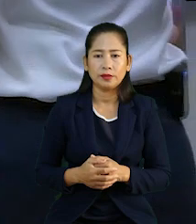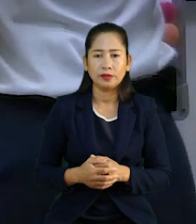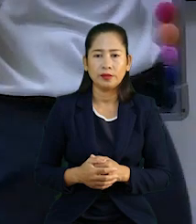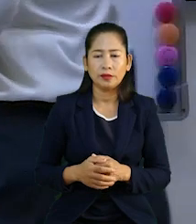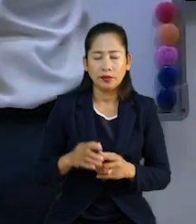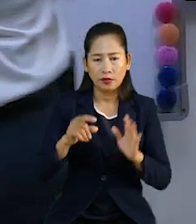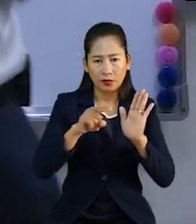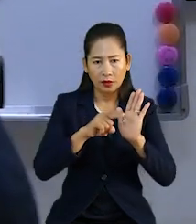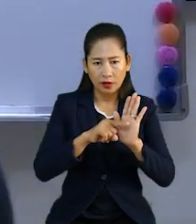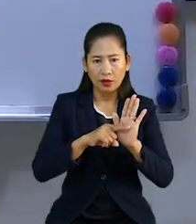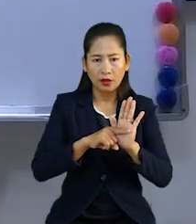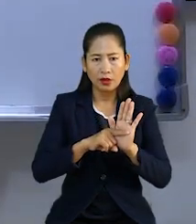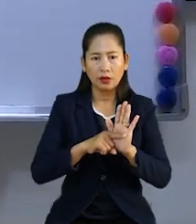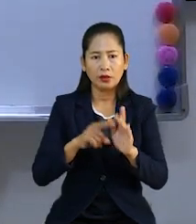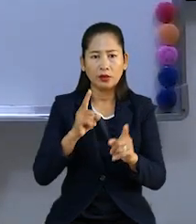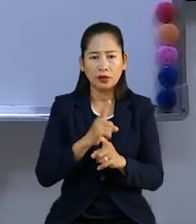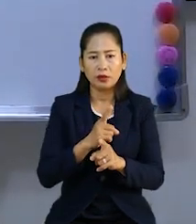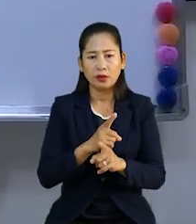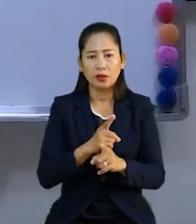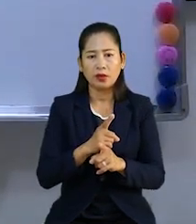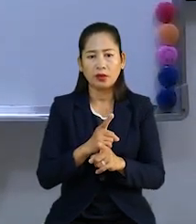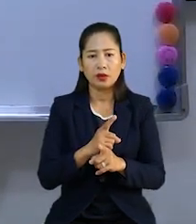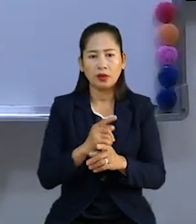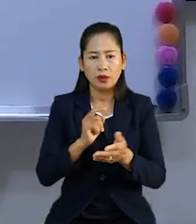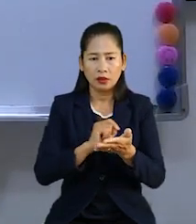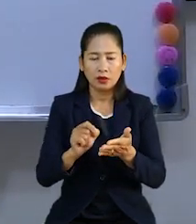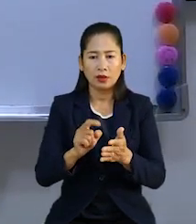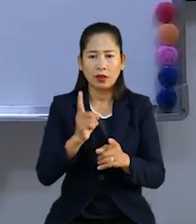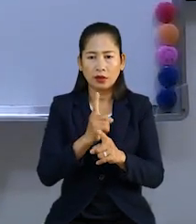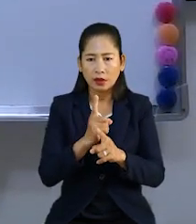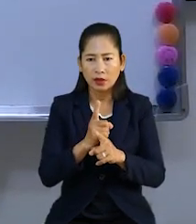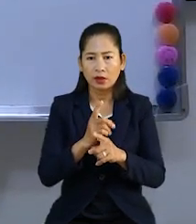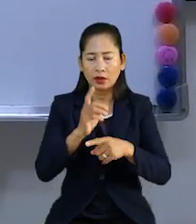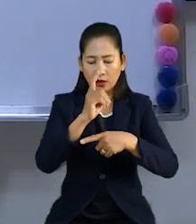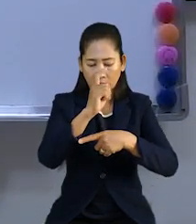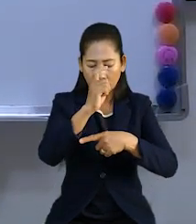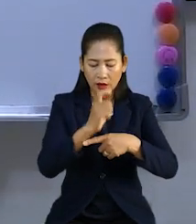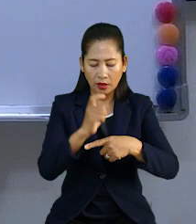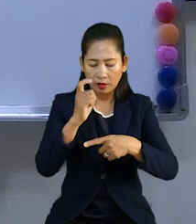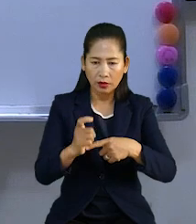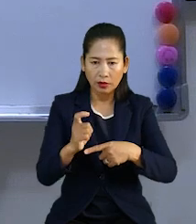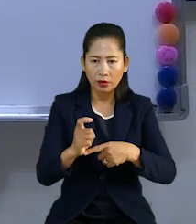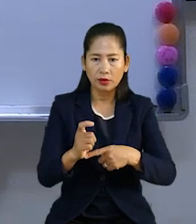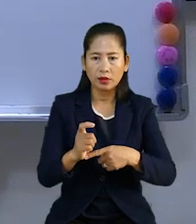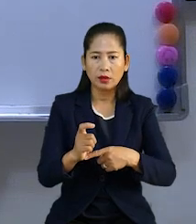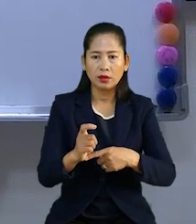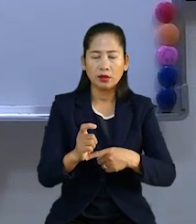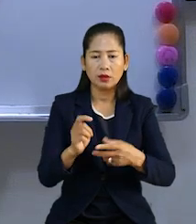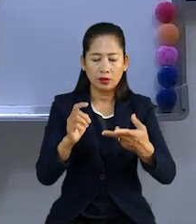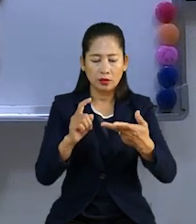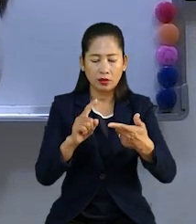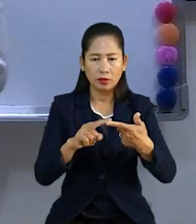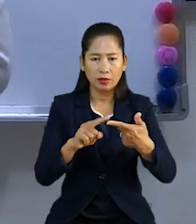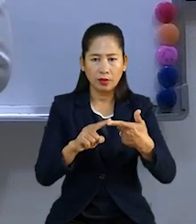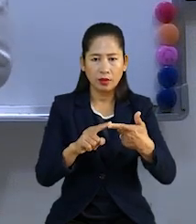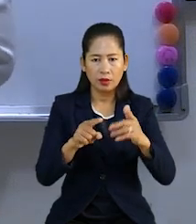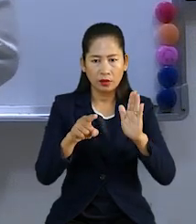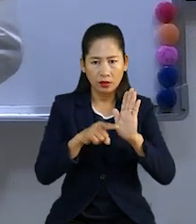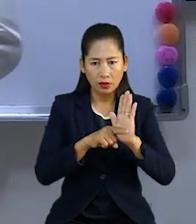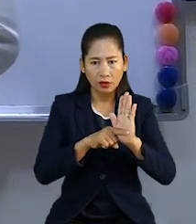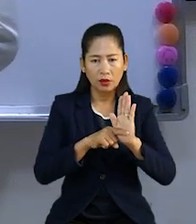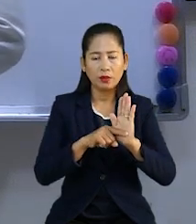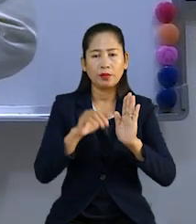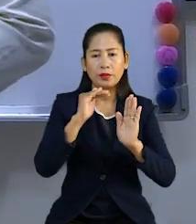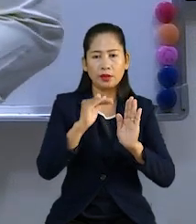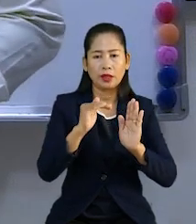đập bay đó cứ dừng trời, tôi sẽ lấy trời tạm của tùng trời hải. Chắc dừng cho đôi chấm hiền tí cứ dừng trời đó vì